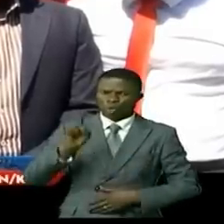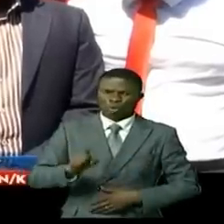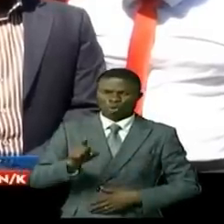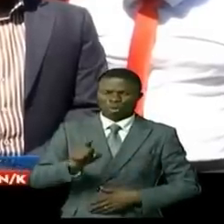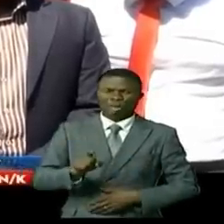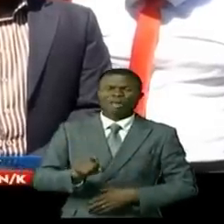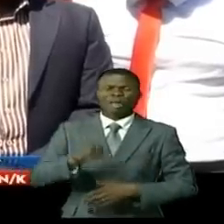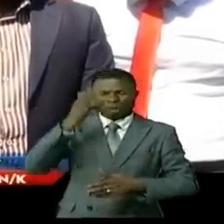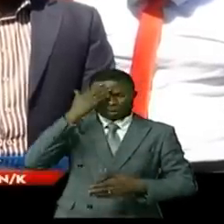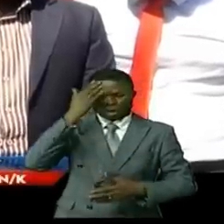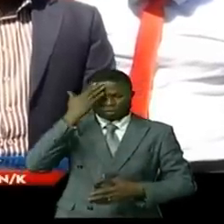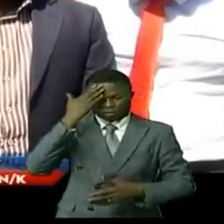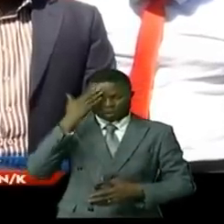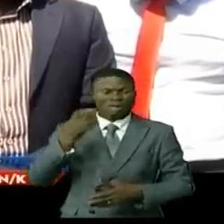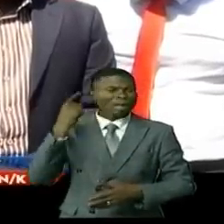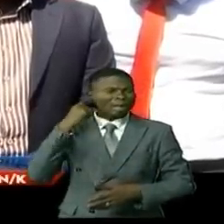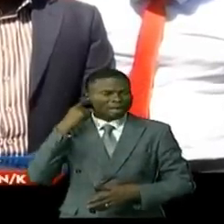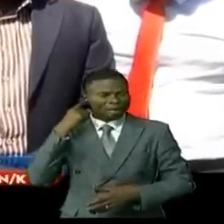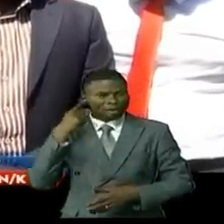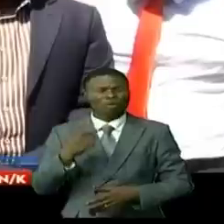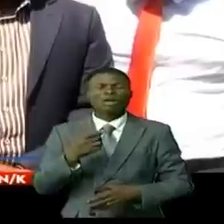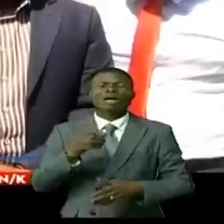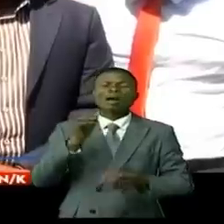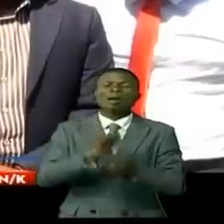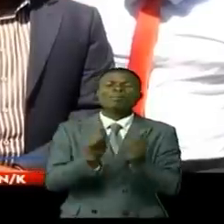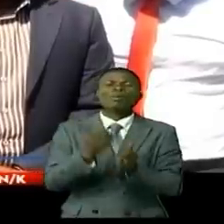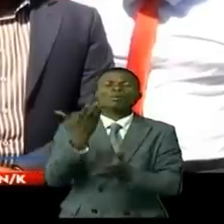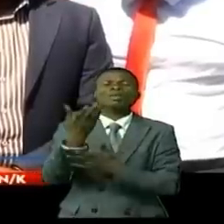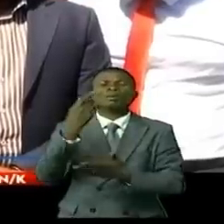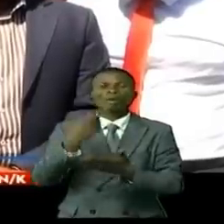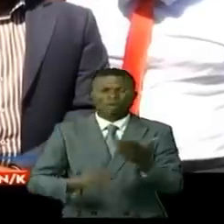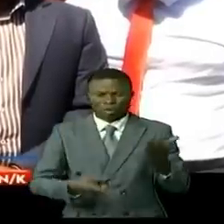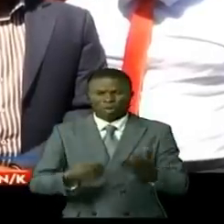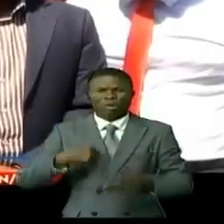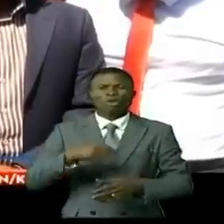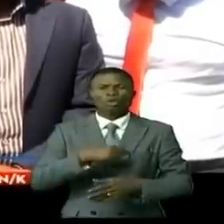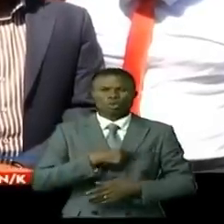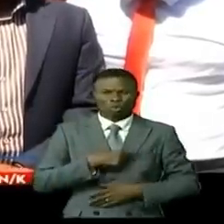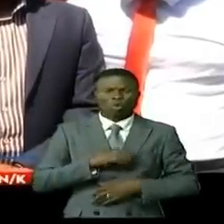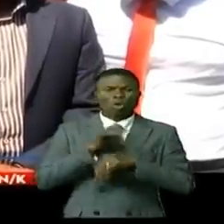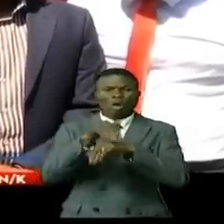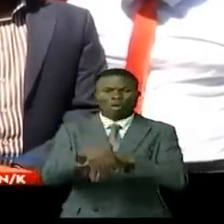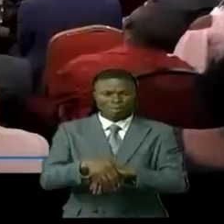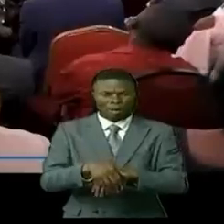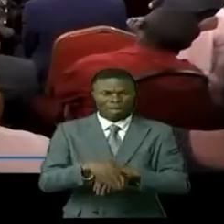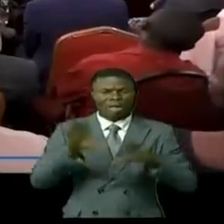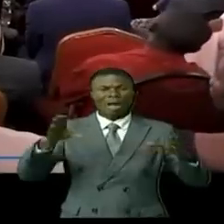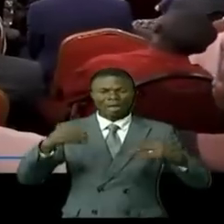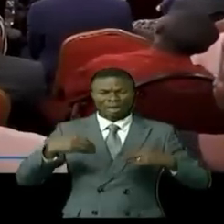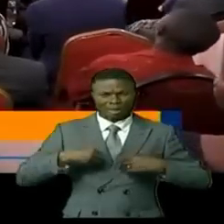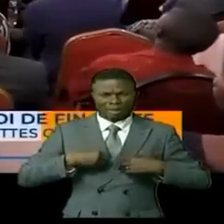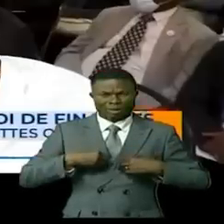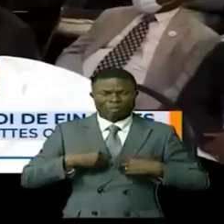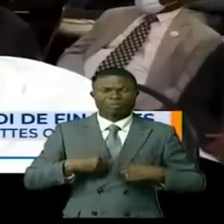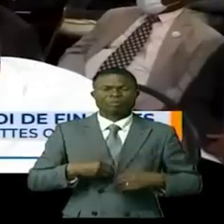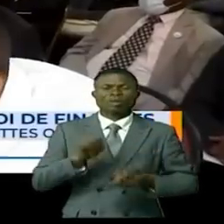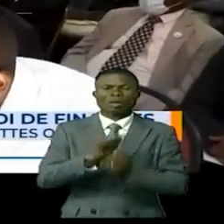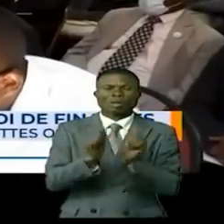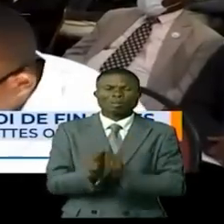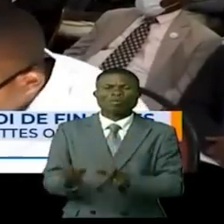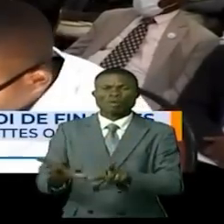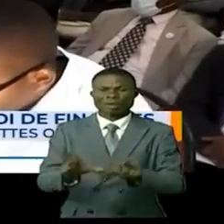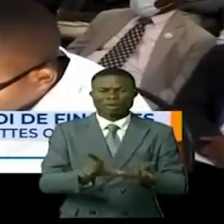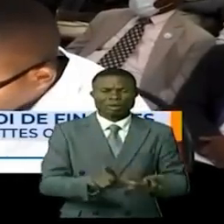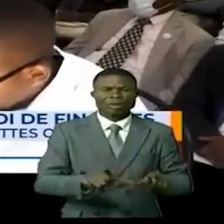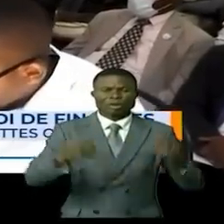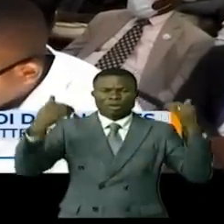venir nous enquérir, de les entendre, d'écouter leurs préoccupations que nous avons pris en considération. À l'étape du Lualaba, le